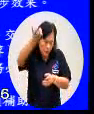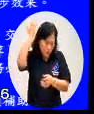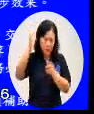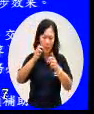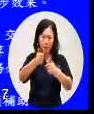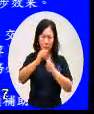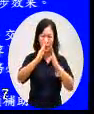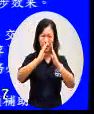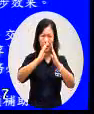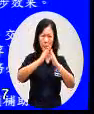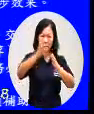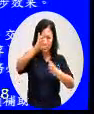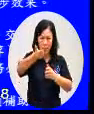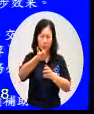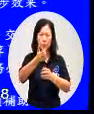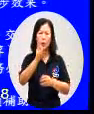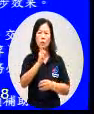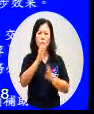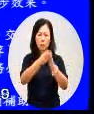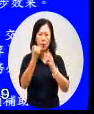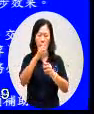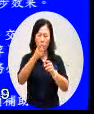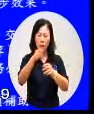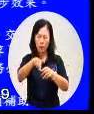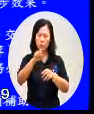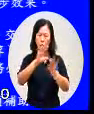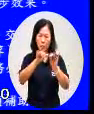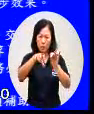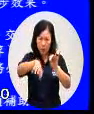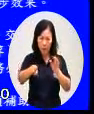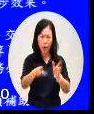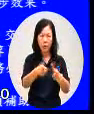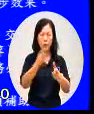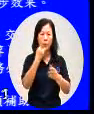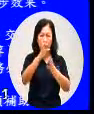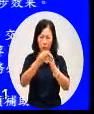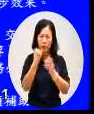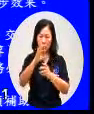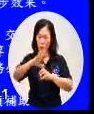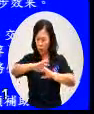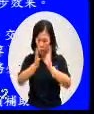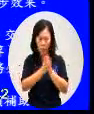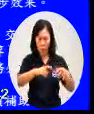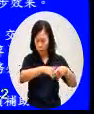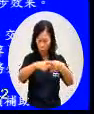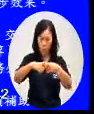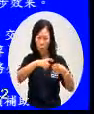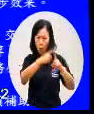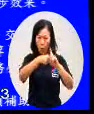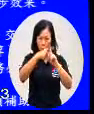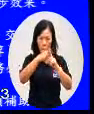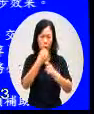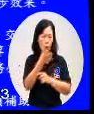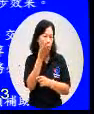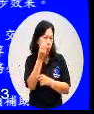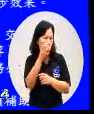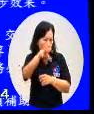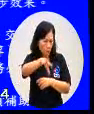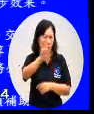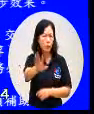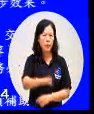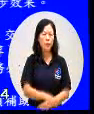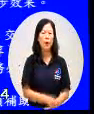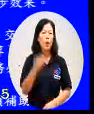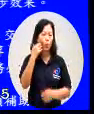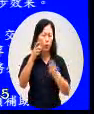是属于不只是地方级的，也不只是国家级的，是国际级的观光景点哦。那高雄市来